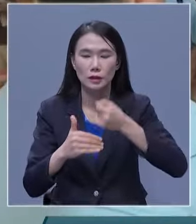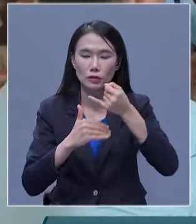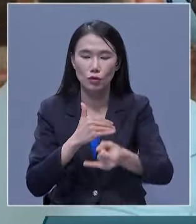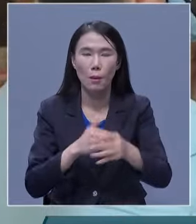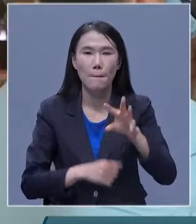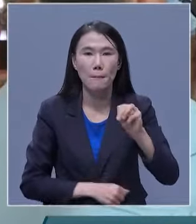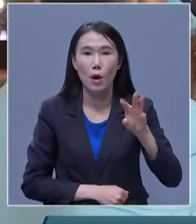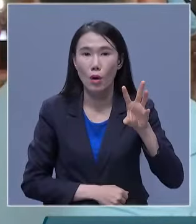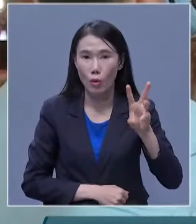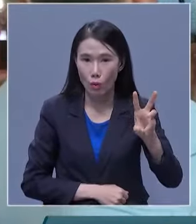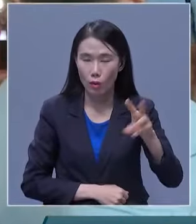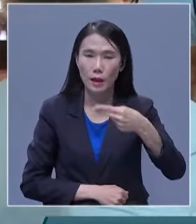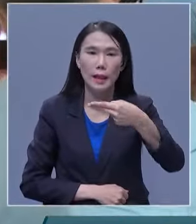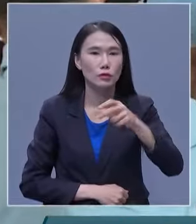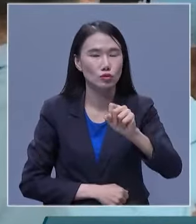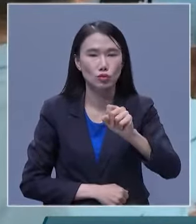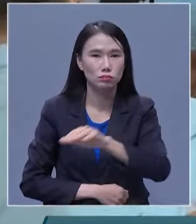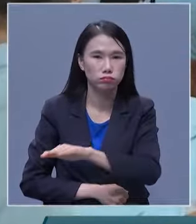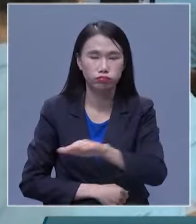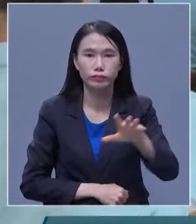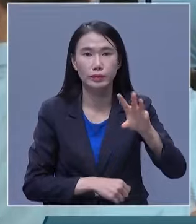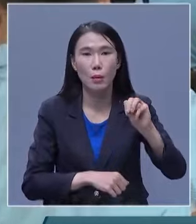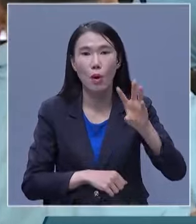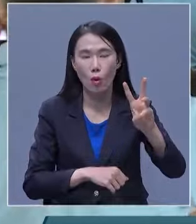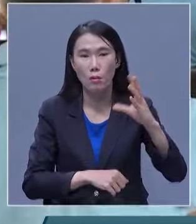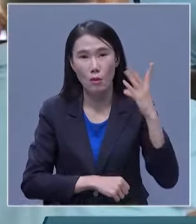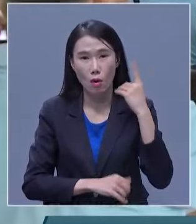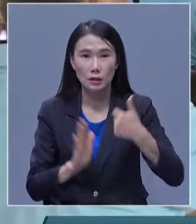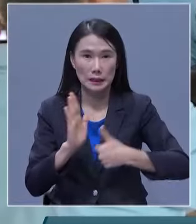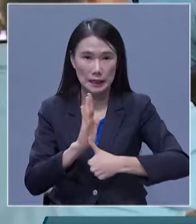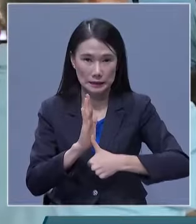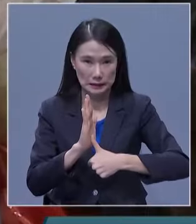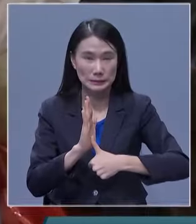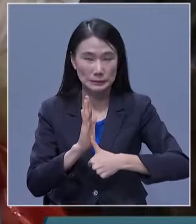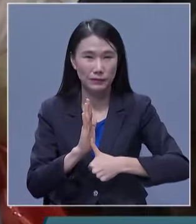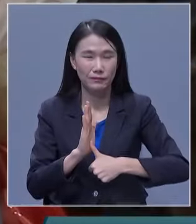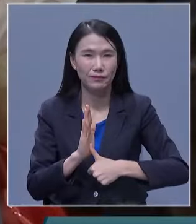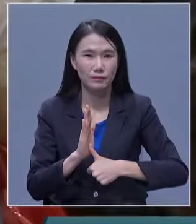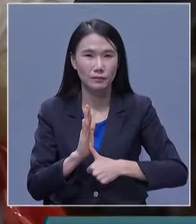.6ก็คือจนจบหลักสูตรนะคะรวมถึงค่าเทอมเก่าที่เคยค้างเอาไว้ก็คือ